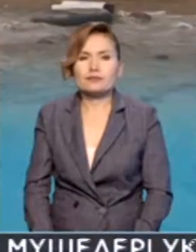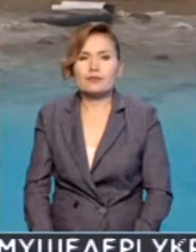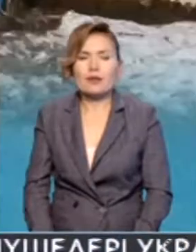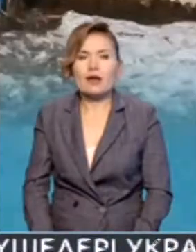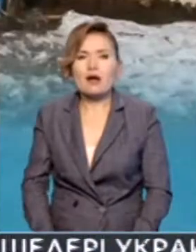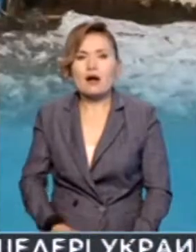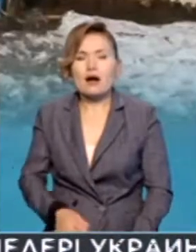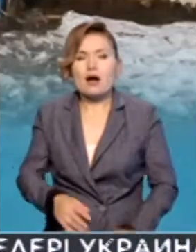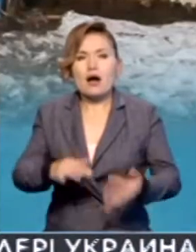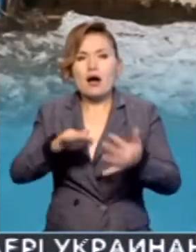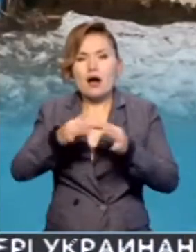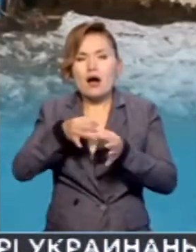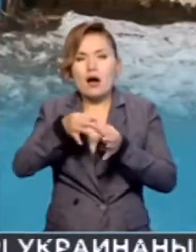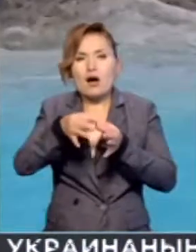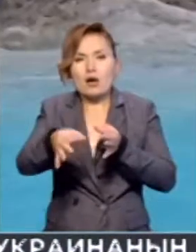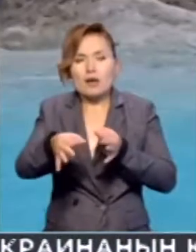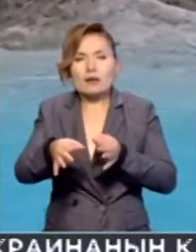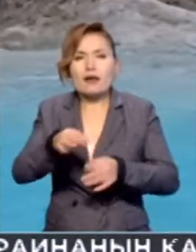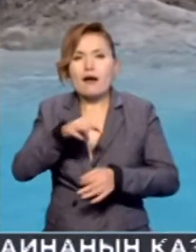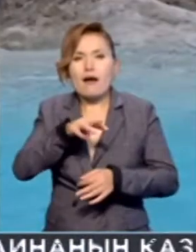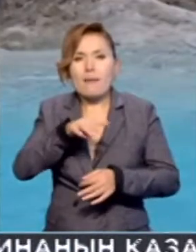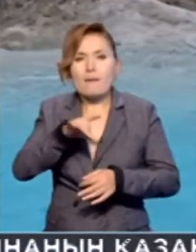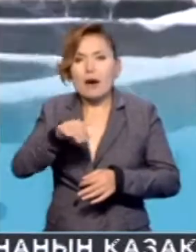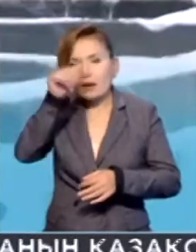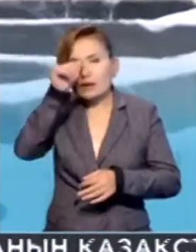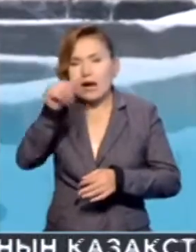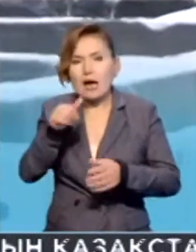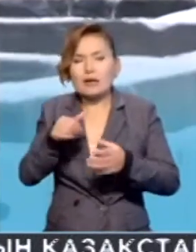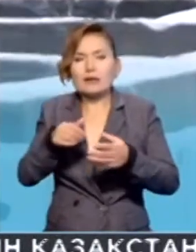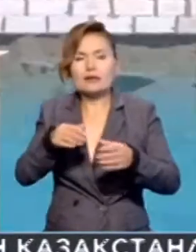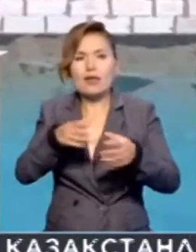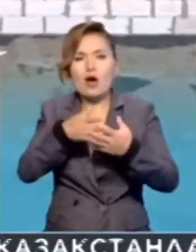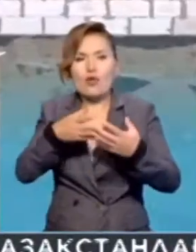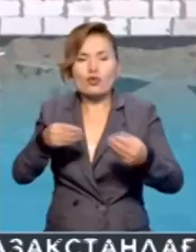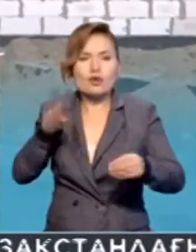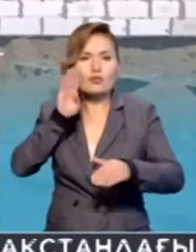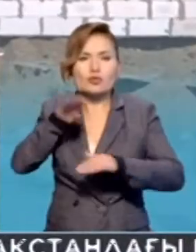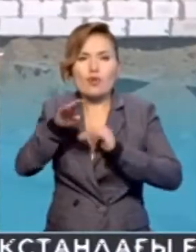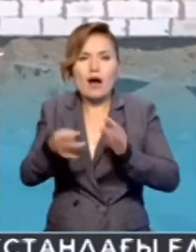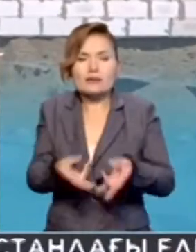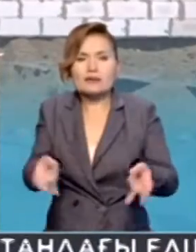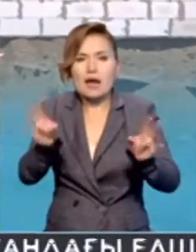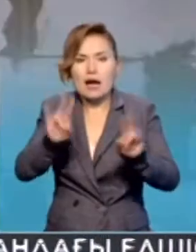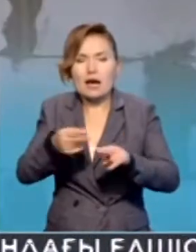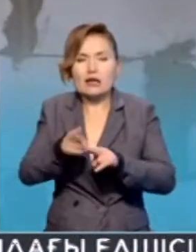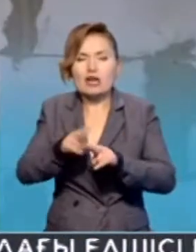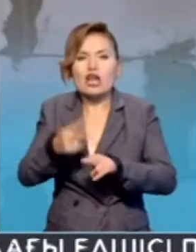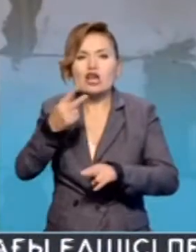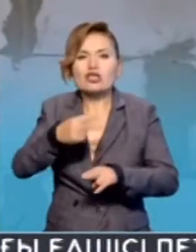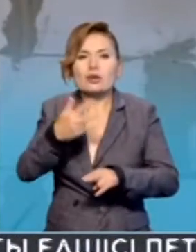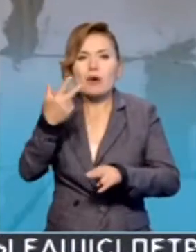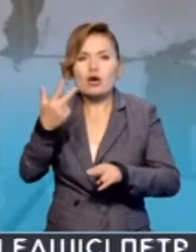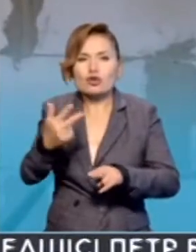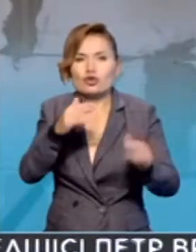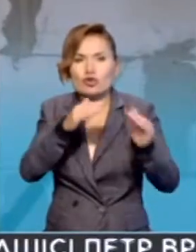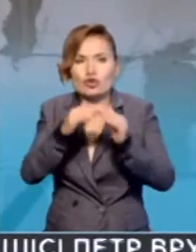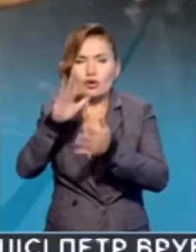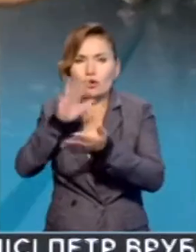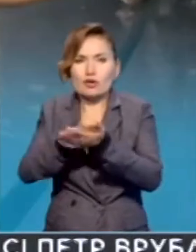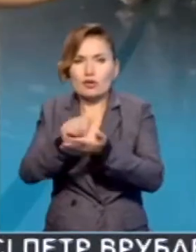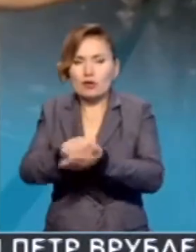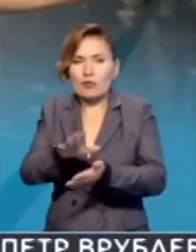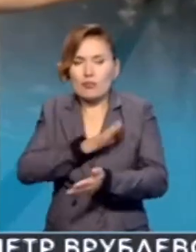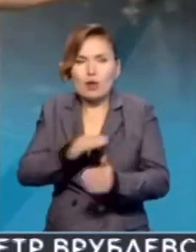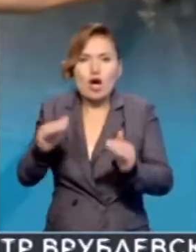Шалғын ауылын наурызын соңында су басқан еді. Судан бері міне 5 ай өтті. Алайда тұруға жарамсыз деп танылған 23 үй әлі тапсырылмаған. Міне